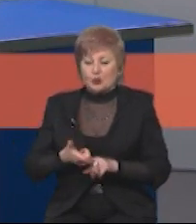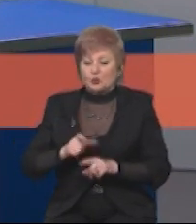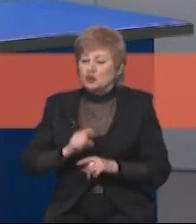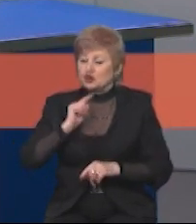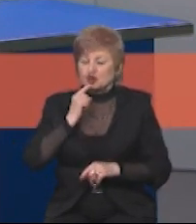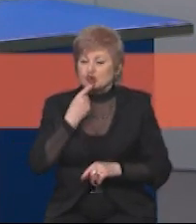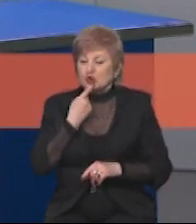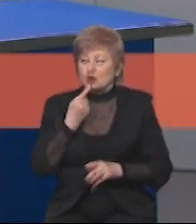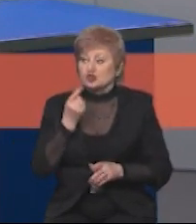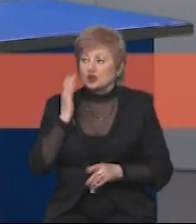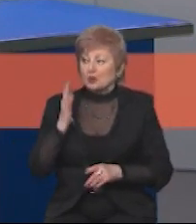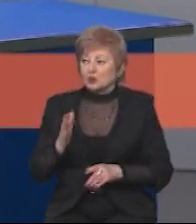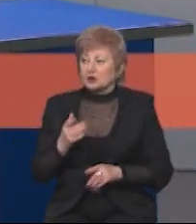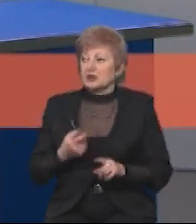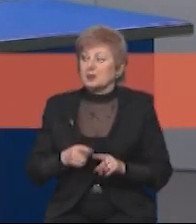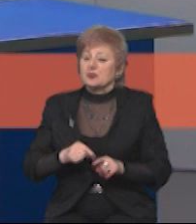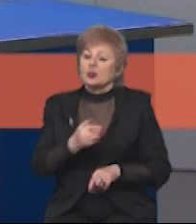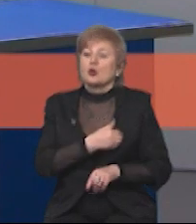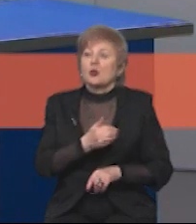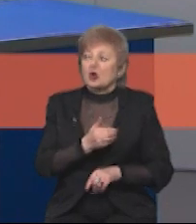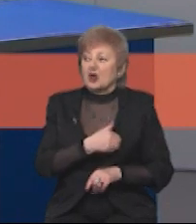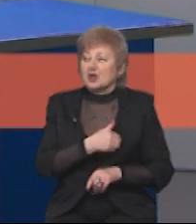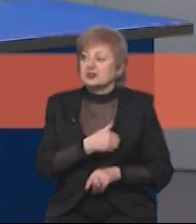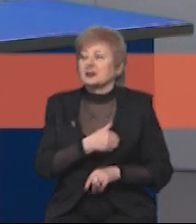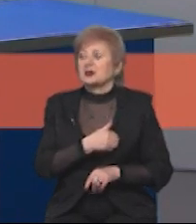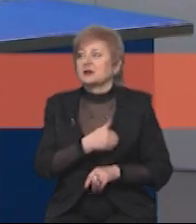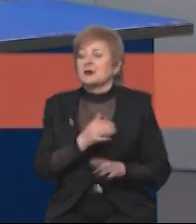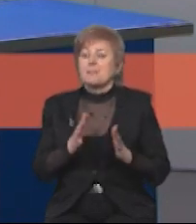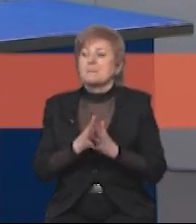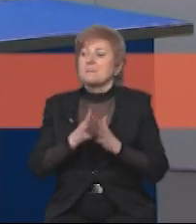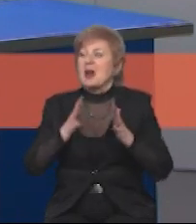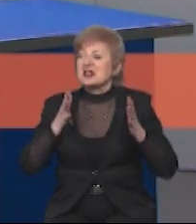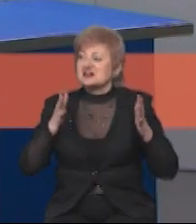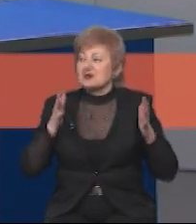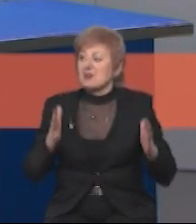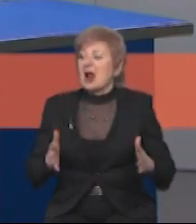сложно. Поэтому как бы хотелось обратить внимание,